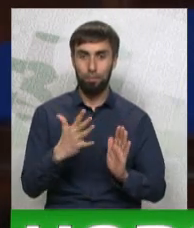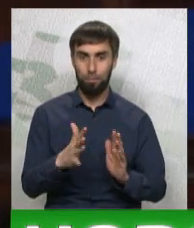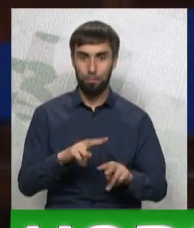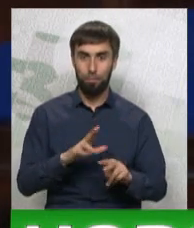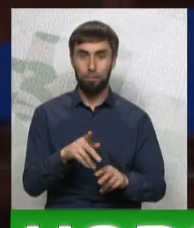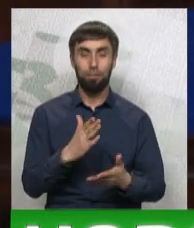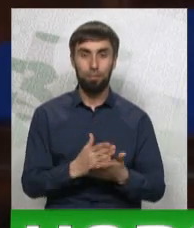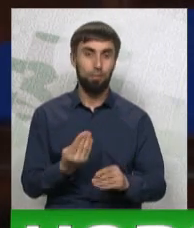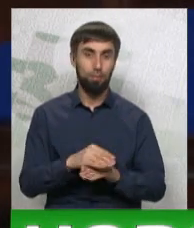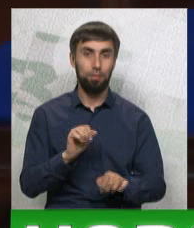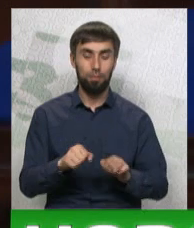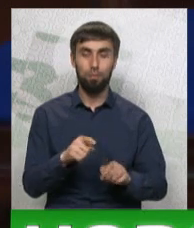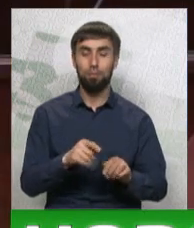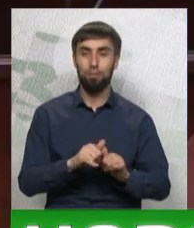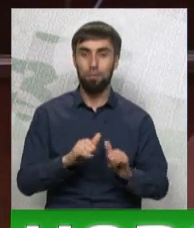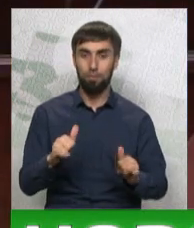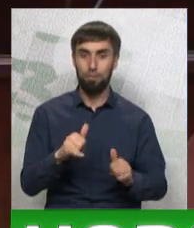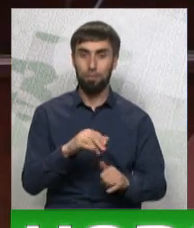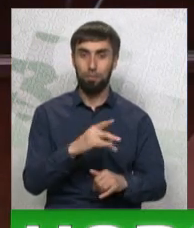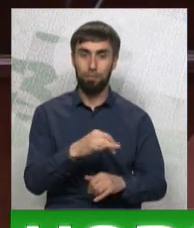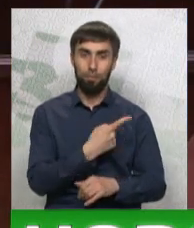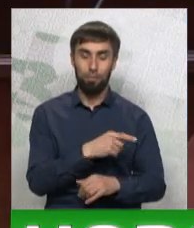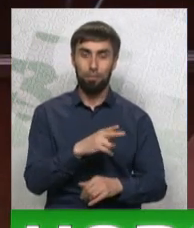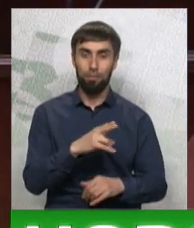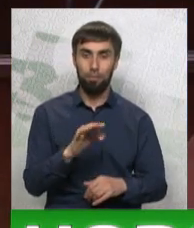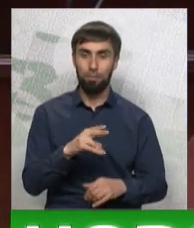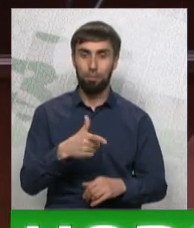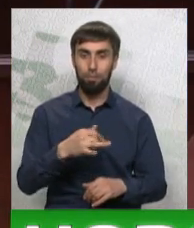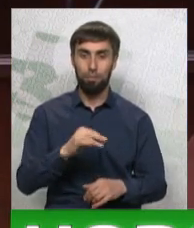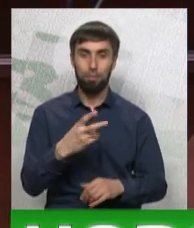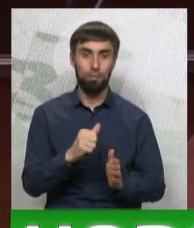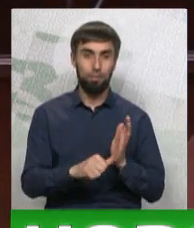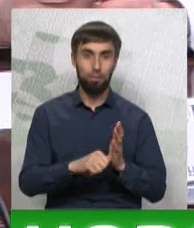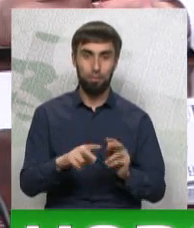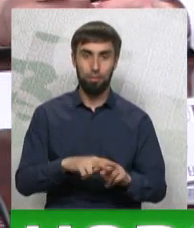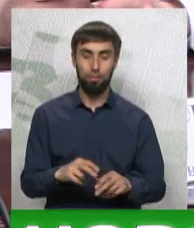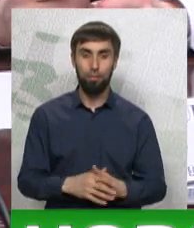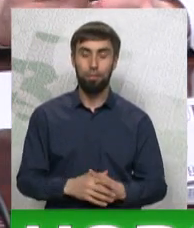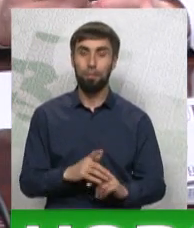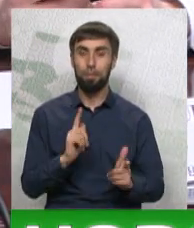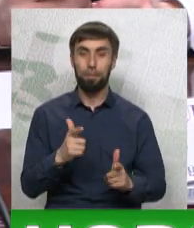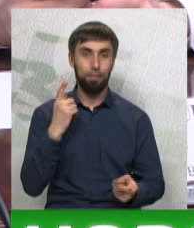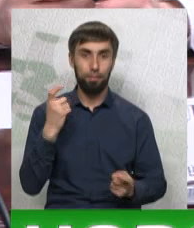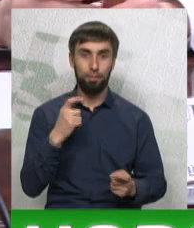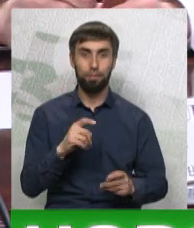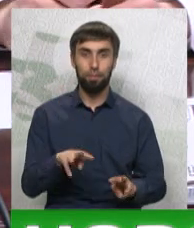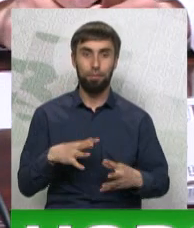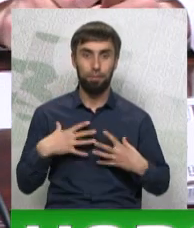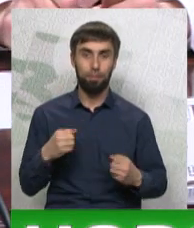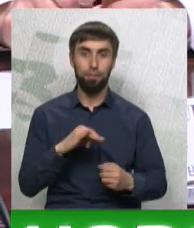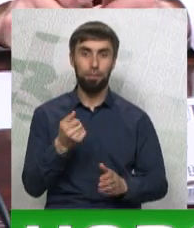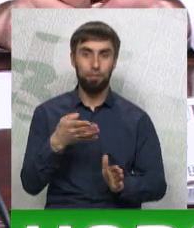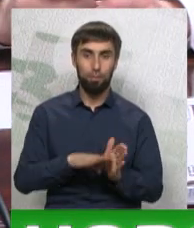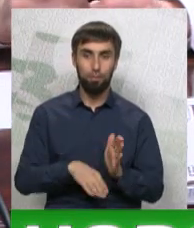имеется возможность перепрофилировать участковую больницу под ковид-госпиталь на 60 коек. Согласно информации Минздрава, в связи с